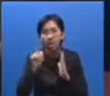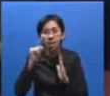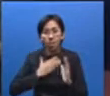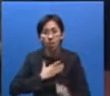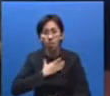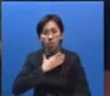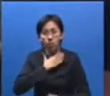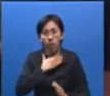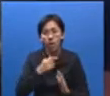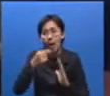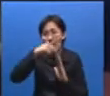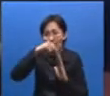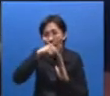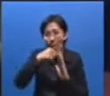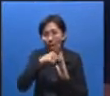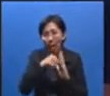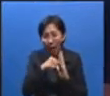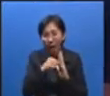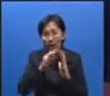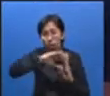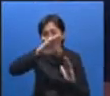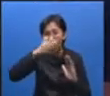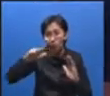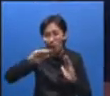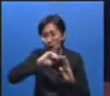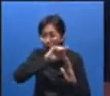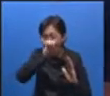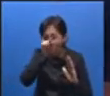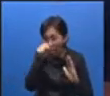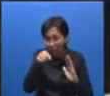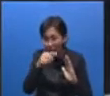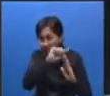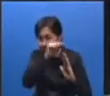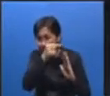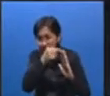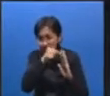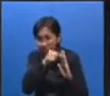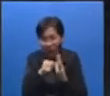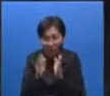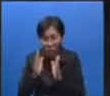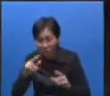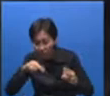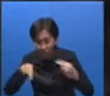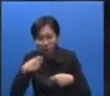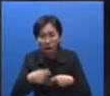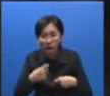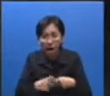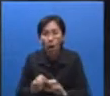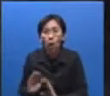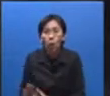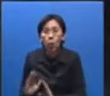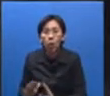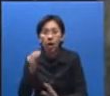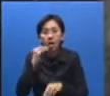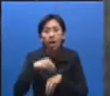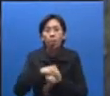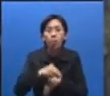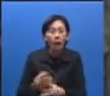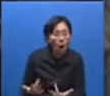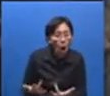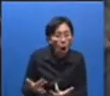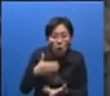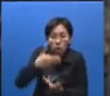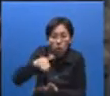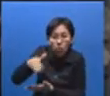สรด้วยการลัดเลาะมาตามดอยสูงเพื่อหลบเลี่ยงด่านตรวจของเจ้าหน้าที่จากนั้นจะนำยามาพักไว้ตามหมู่บ้านเพื่อรอส่งให้